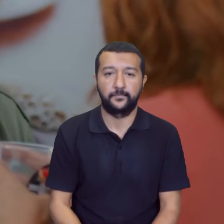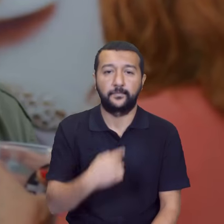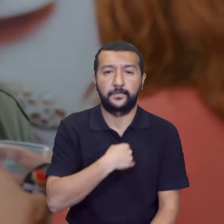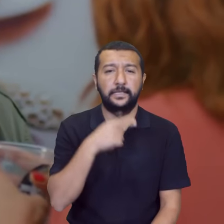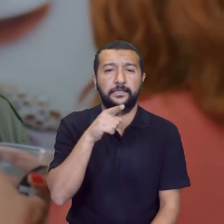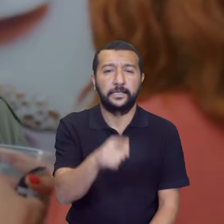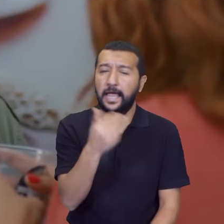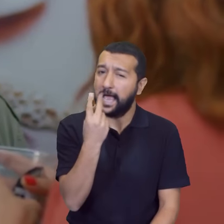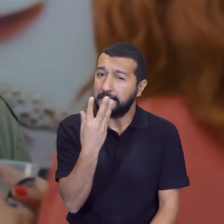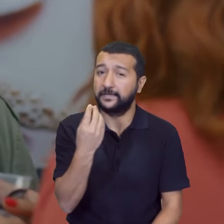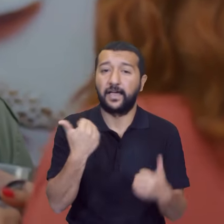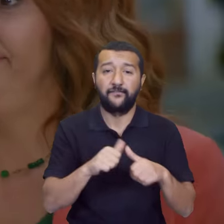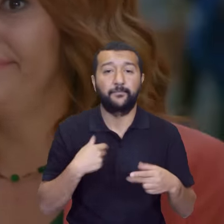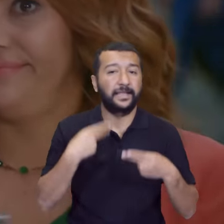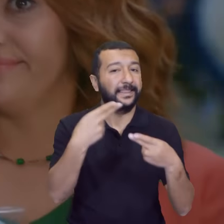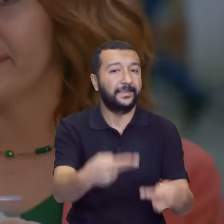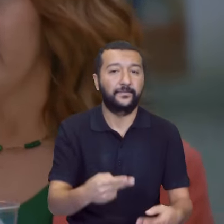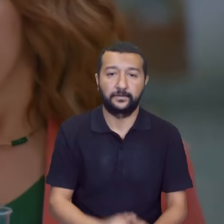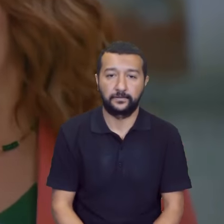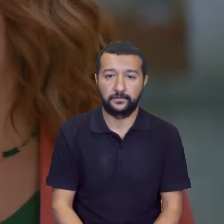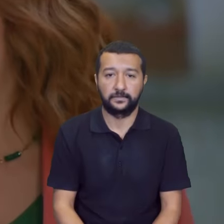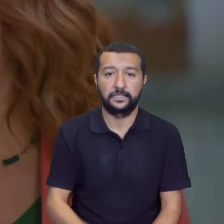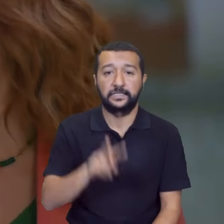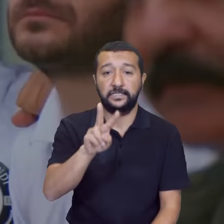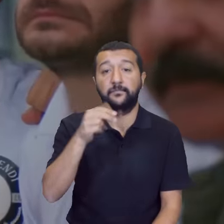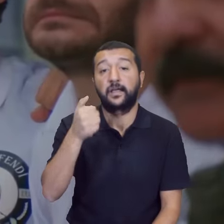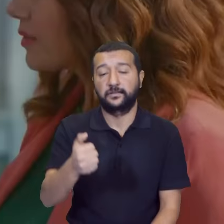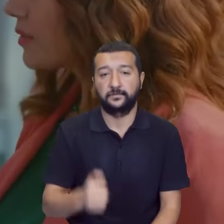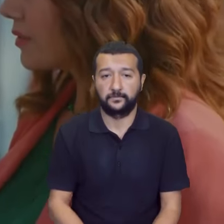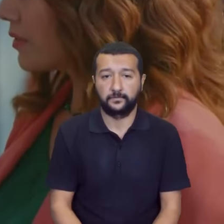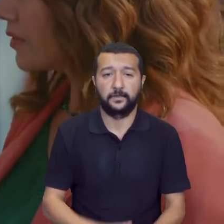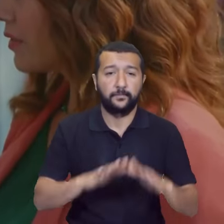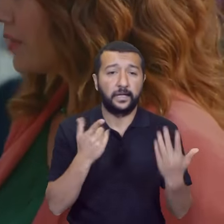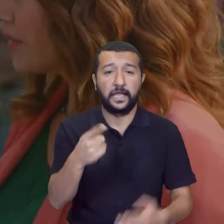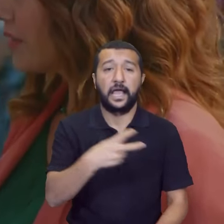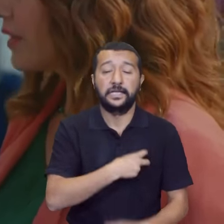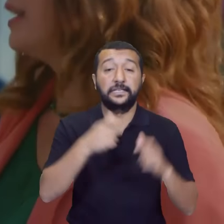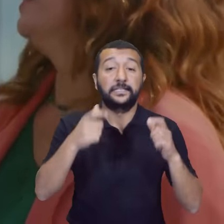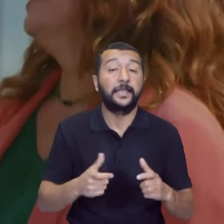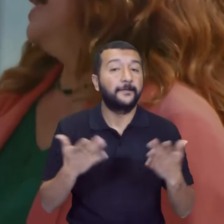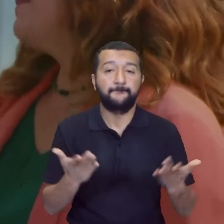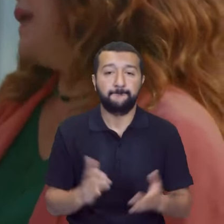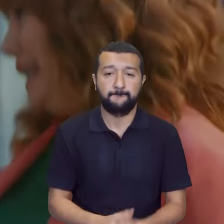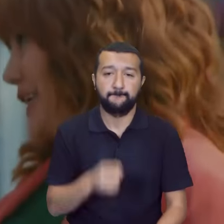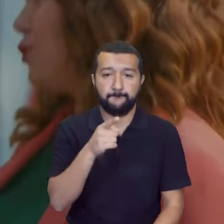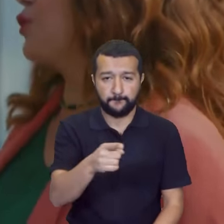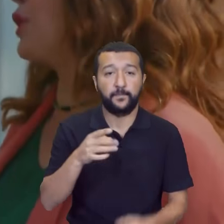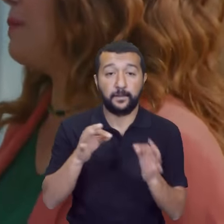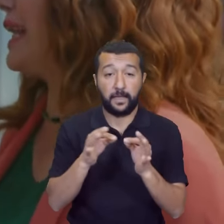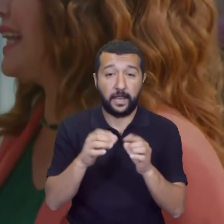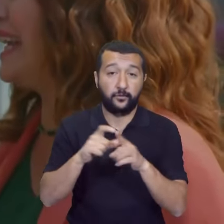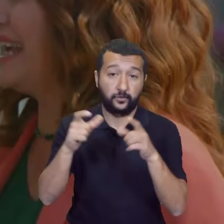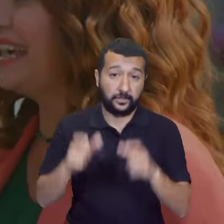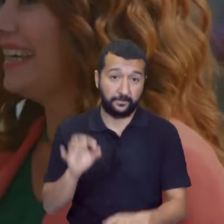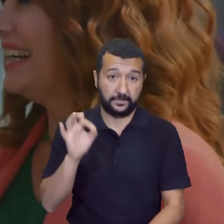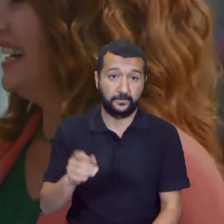Ben seni kaç sefer istemeye geldim? 26. Peki aşıklar şehri neresi? Ay, Beylikdüzü